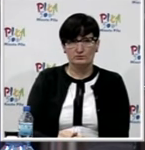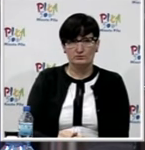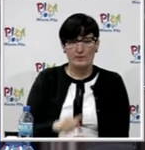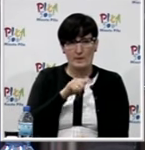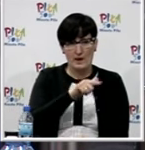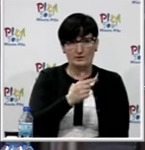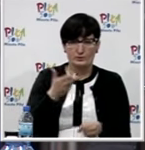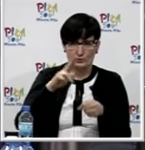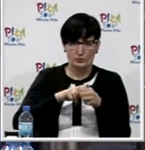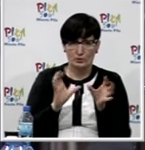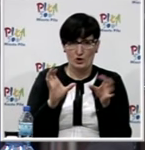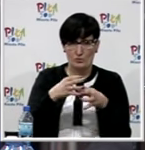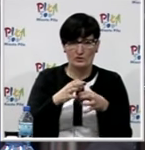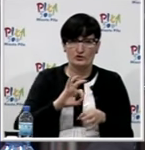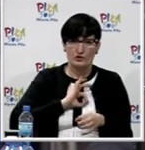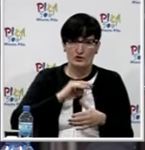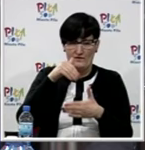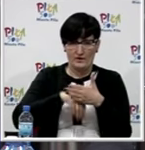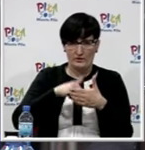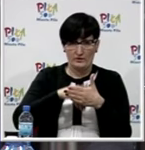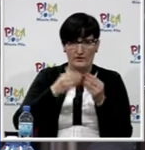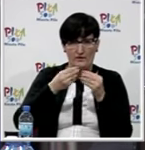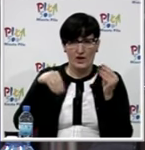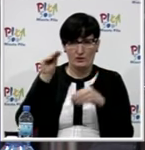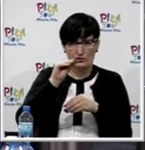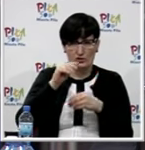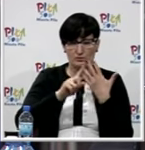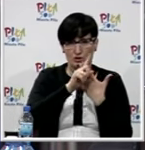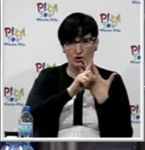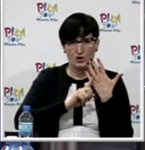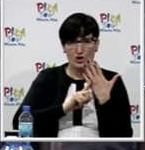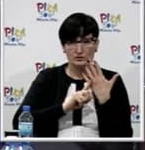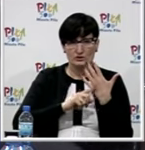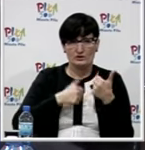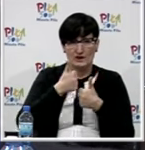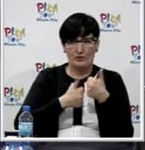obejmuje swoim wychowaniem większą ilość zawodników